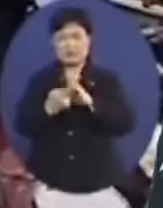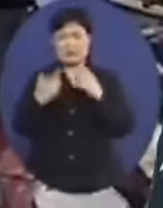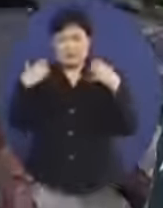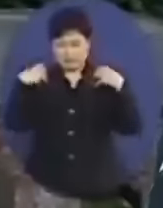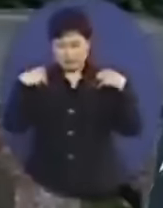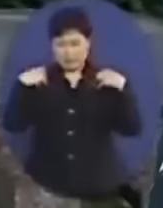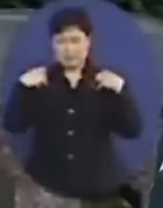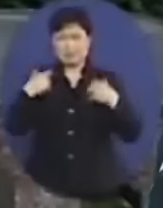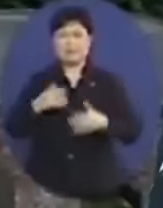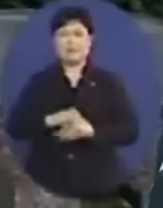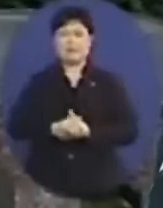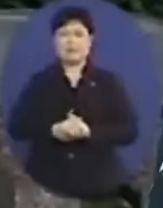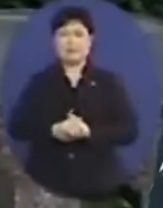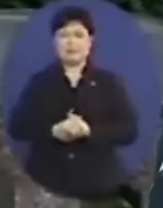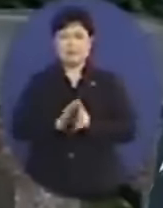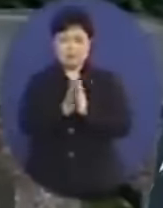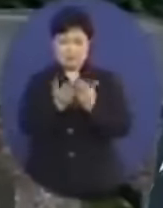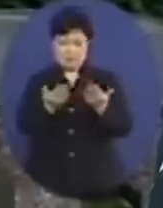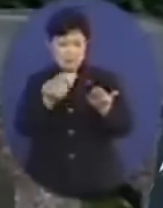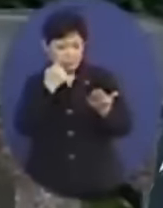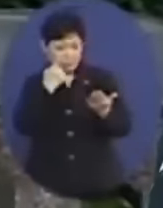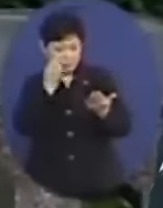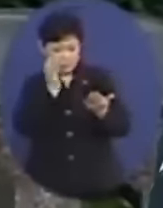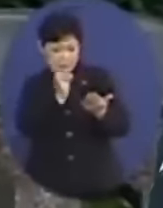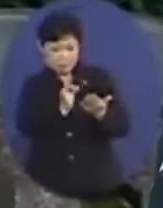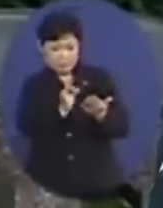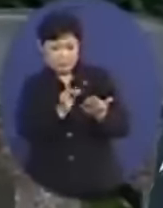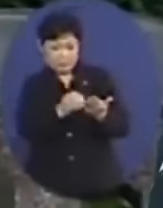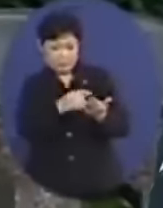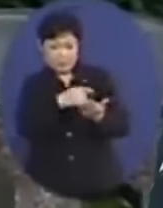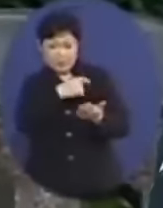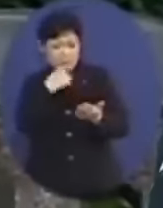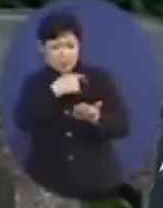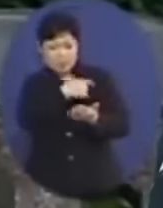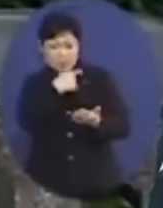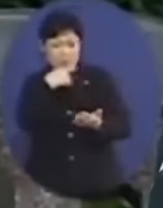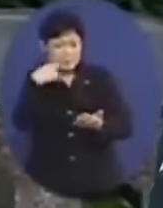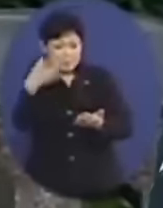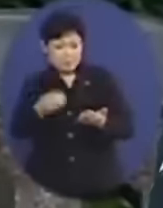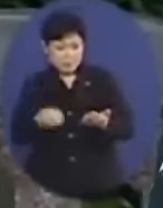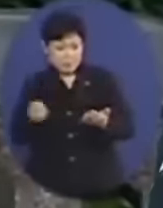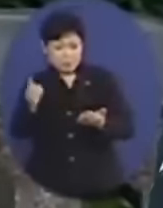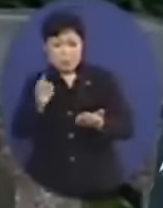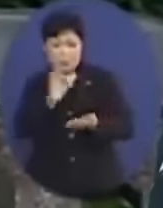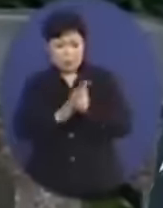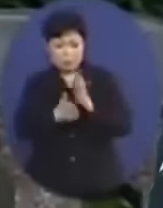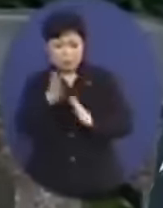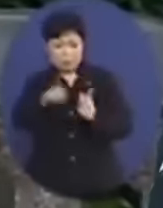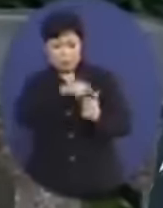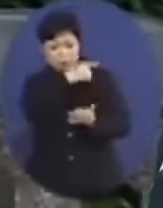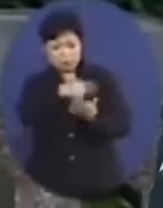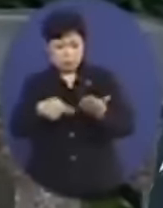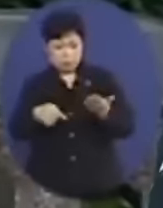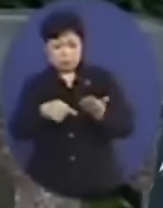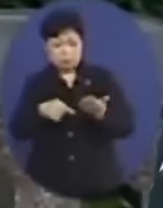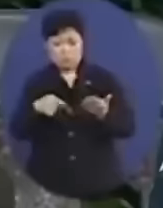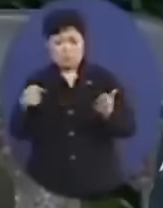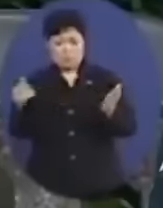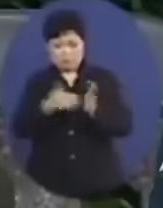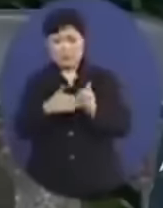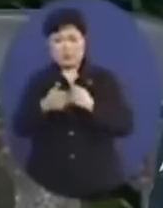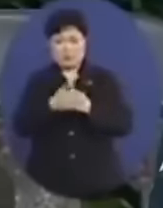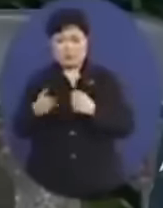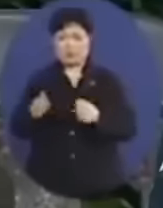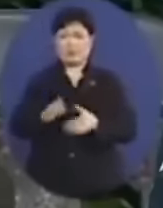대신했습니다 장부를 보십시오 빚이 없지 않습니까 내가 다 청산 했는데요 그